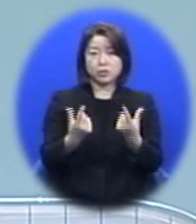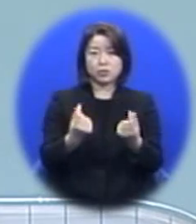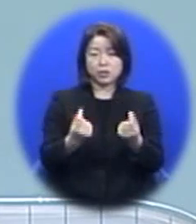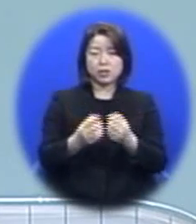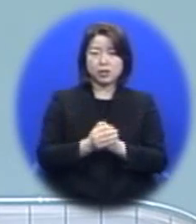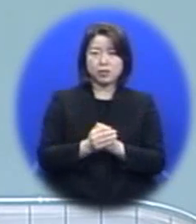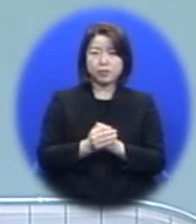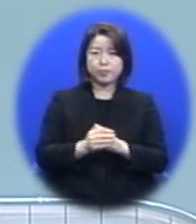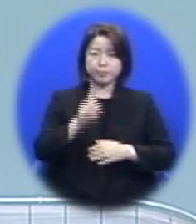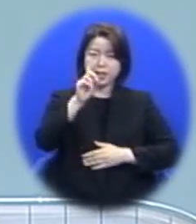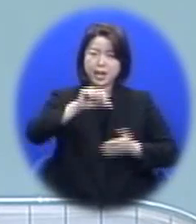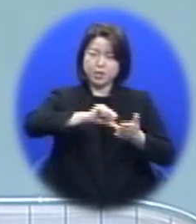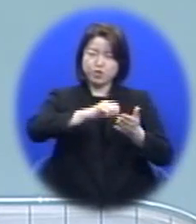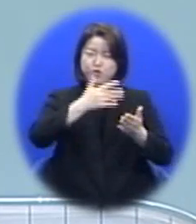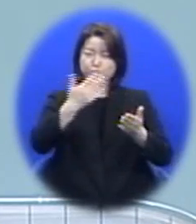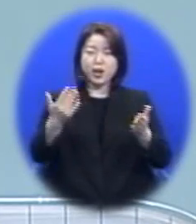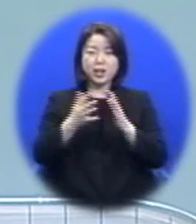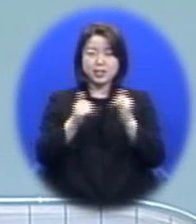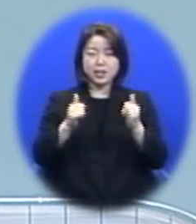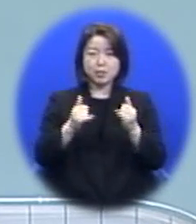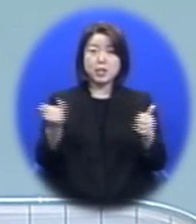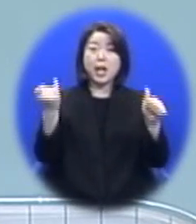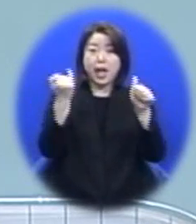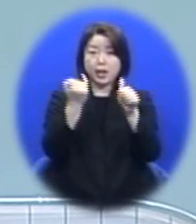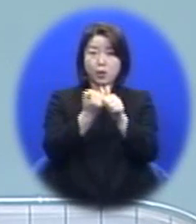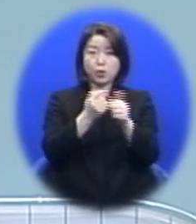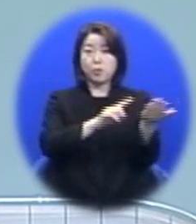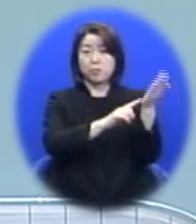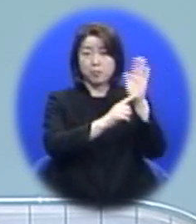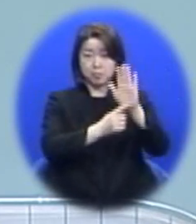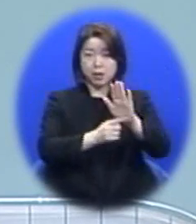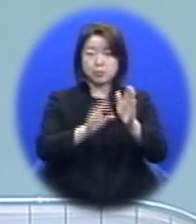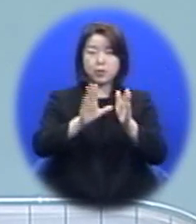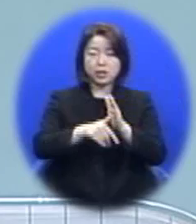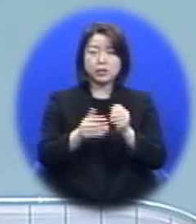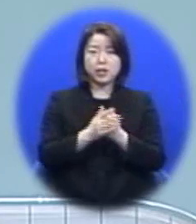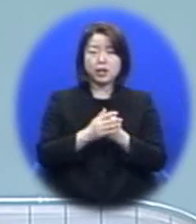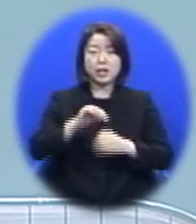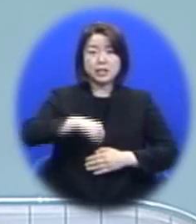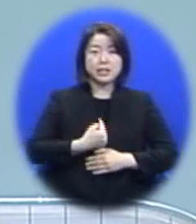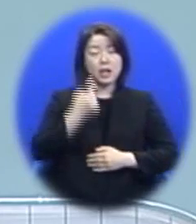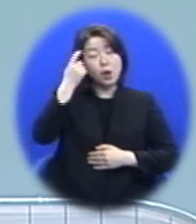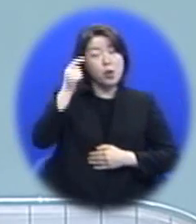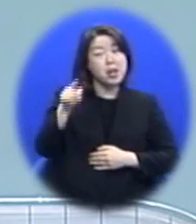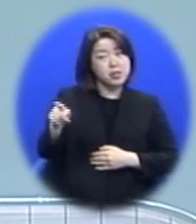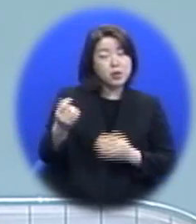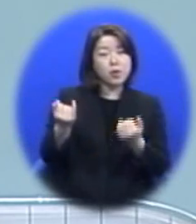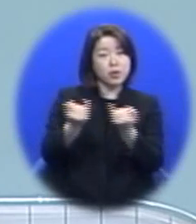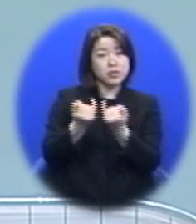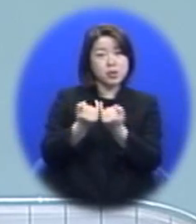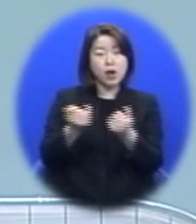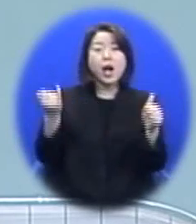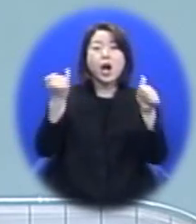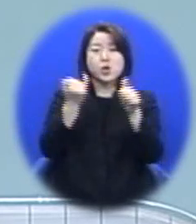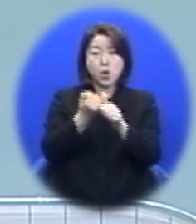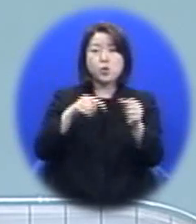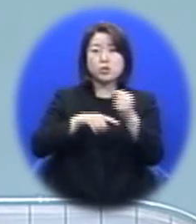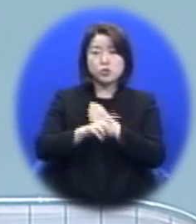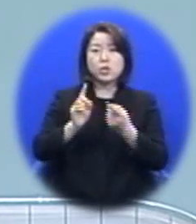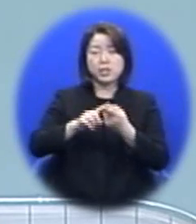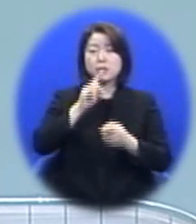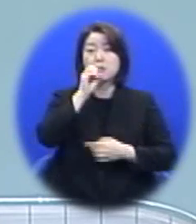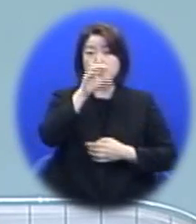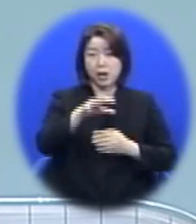한 유명인이 결혼을 발표를 하는데 자기가 왜 그 여자와 결혼하게 됐는지를 이야기하더라고. 그